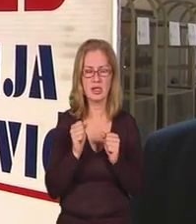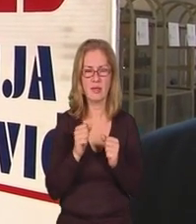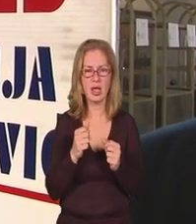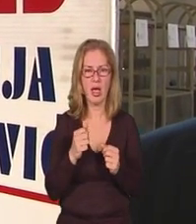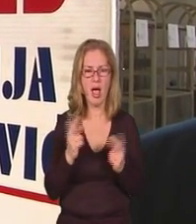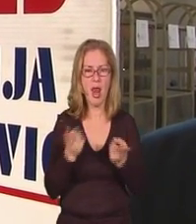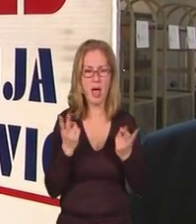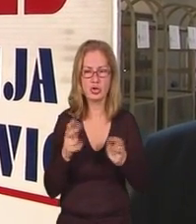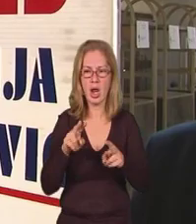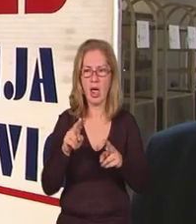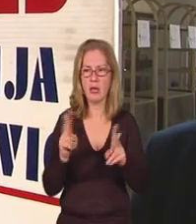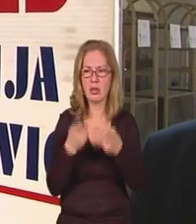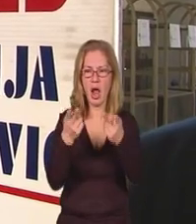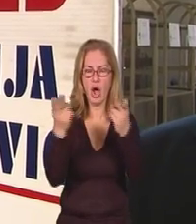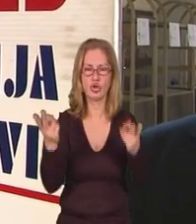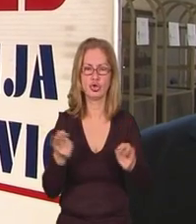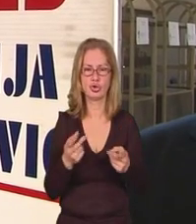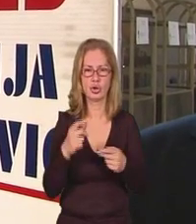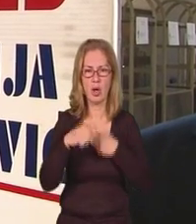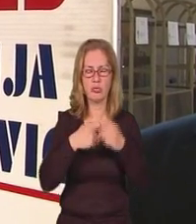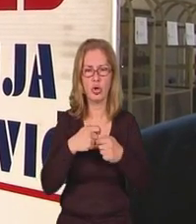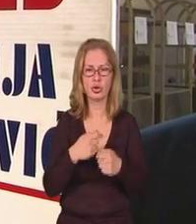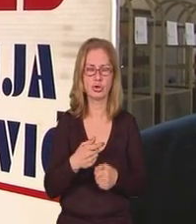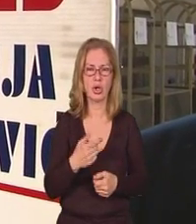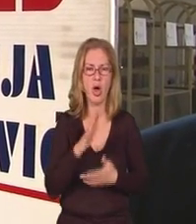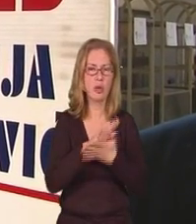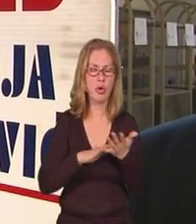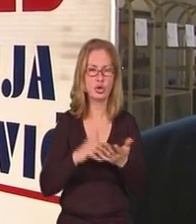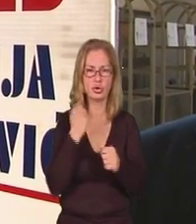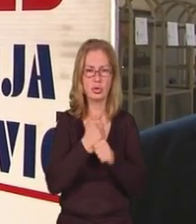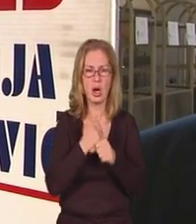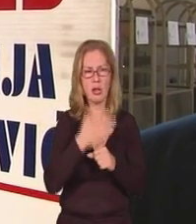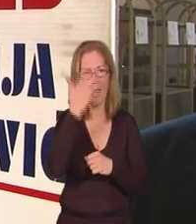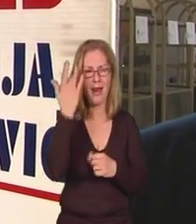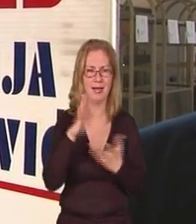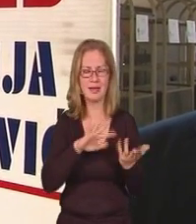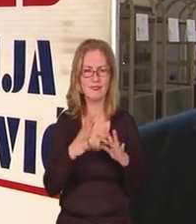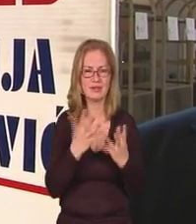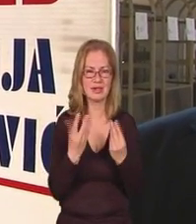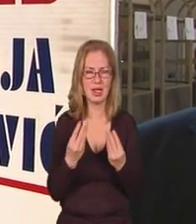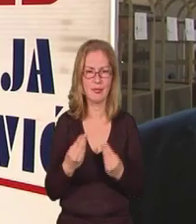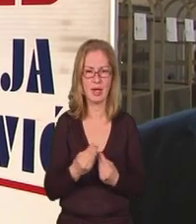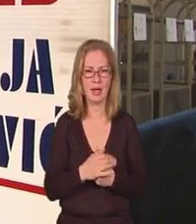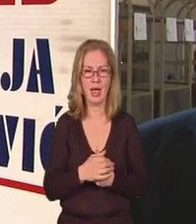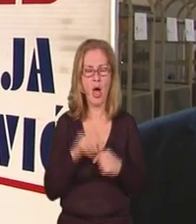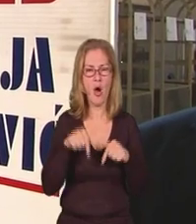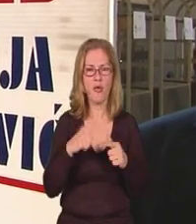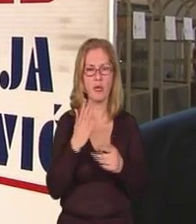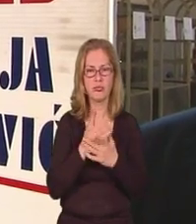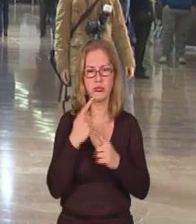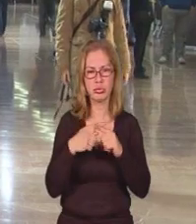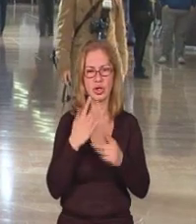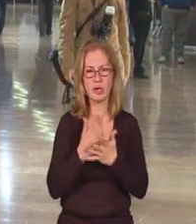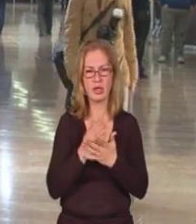period, neko su ljudi spremniji, ali da traže posao i da se upuste u radni odnos. Preko leta to malo slabije ide, ali mislim da će ovaj put biti mnogo